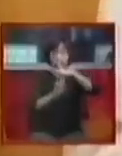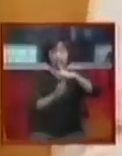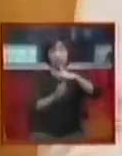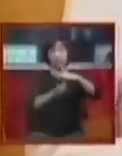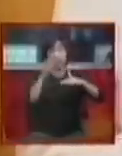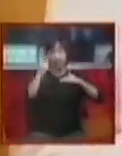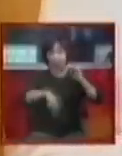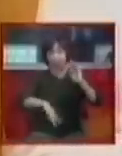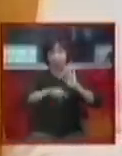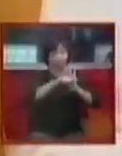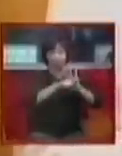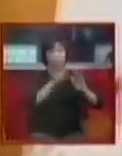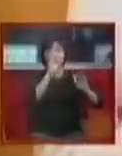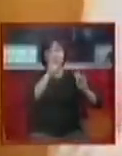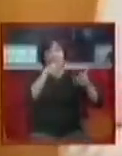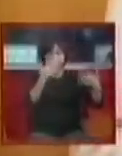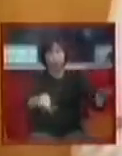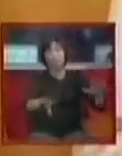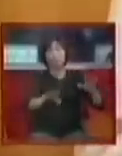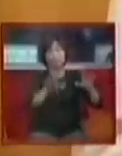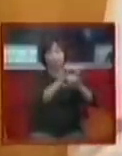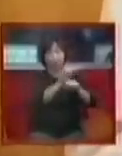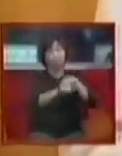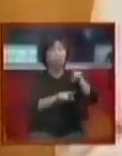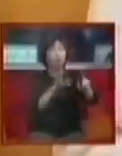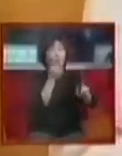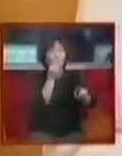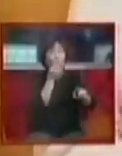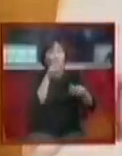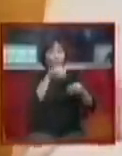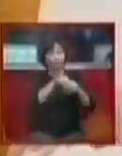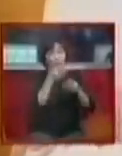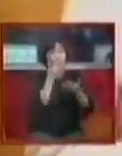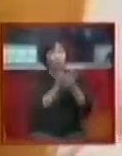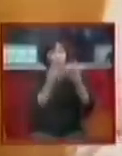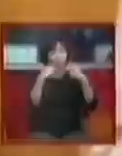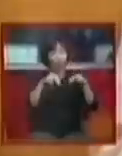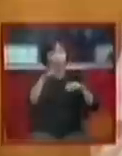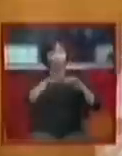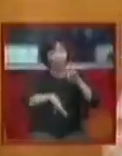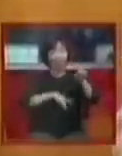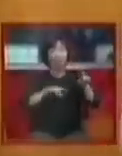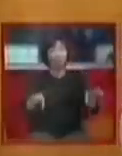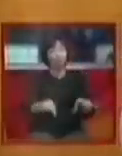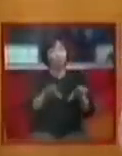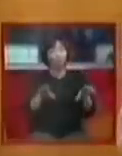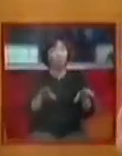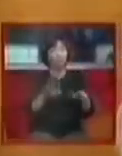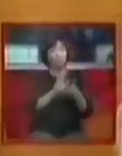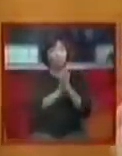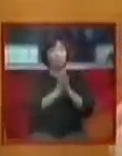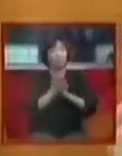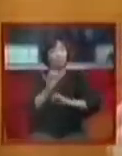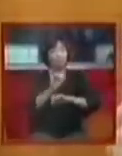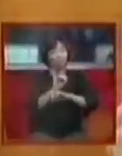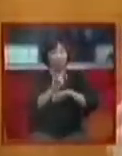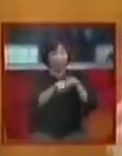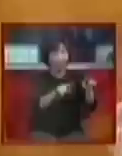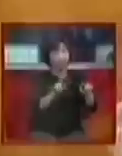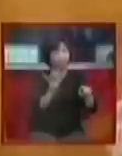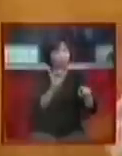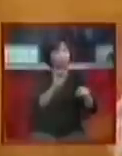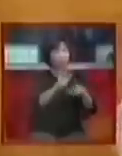pag-asik ng negativismo. Silang makatikom ang bibig sa good news at ginawang industriya na ang